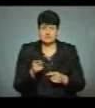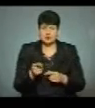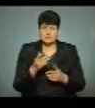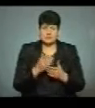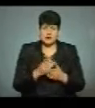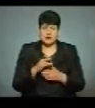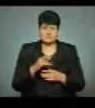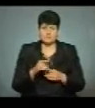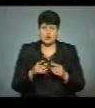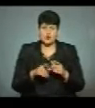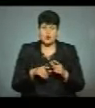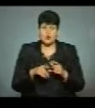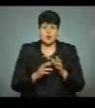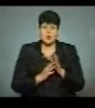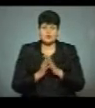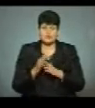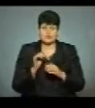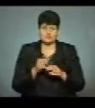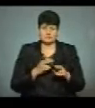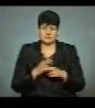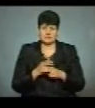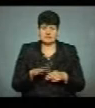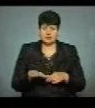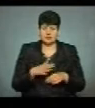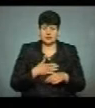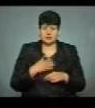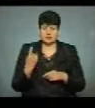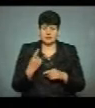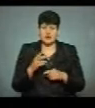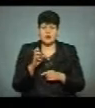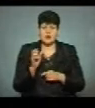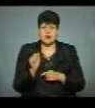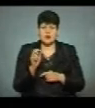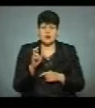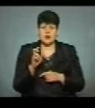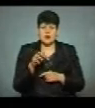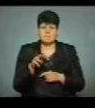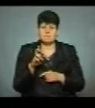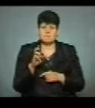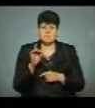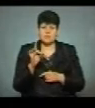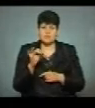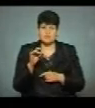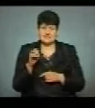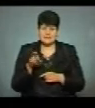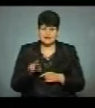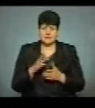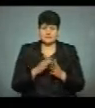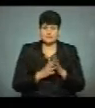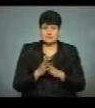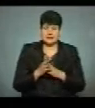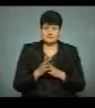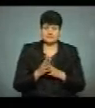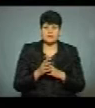які можуть учням нашкодити. На території нашої області поширена амброзія полинолиста. Пилок, який виділяє ця